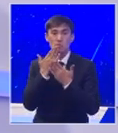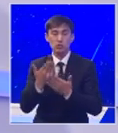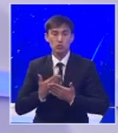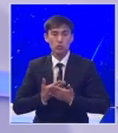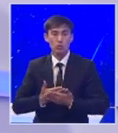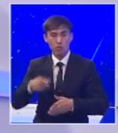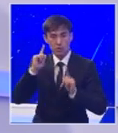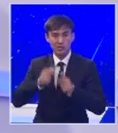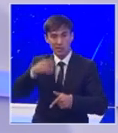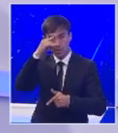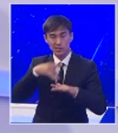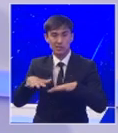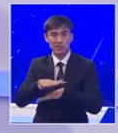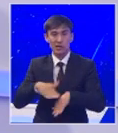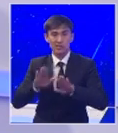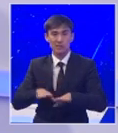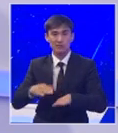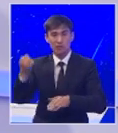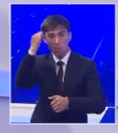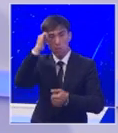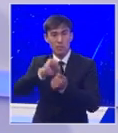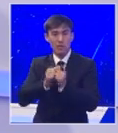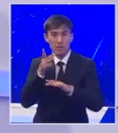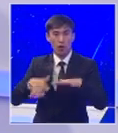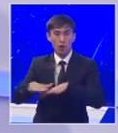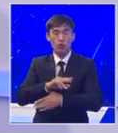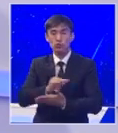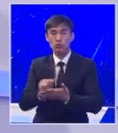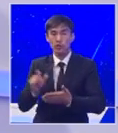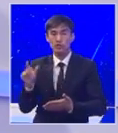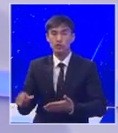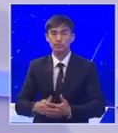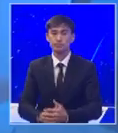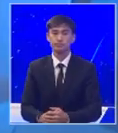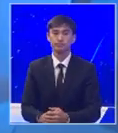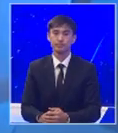признание казахстанцев оставшись в их памяти народных журналистам